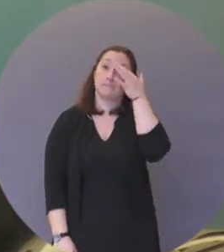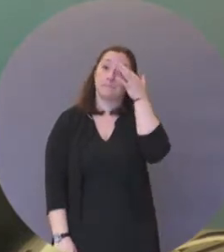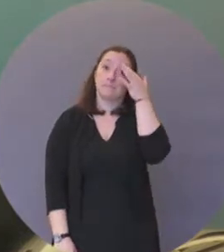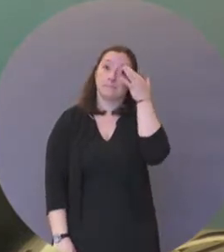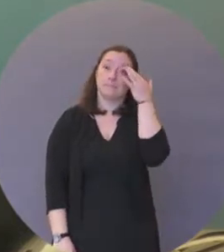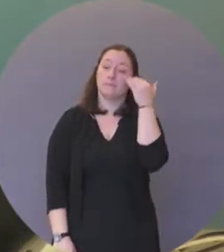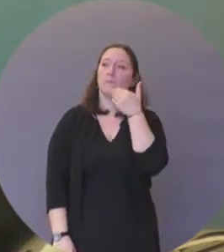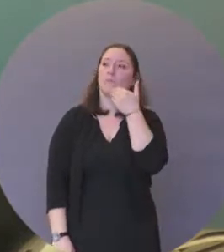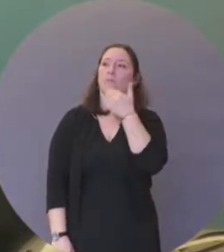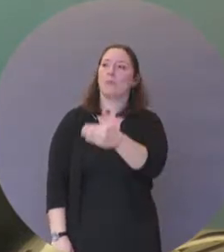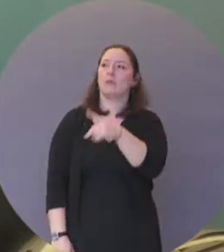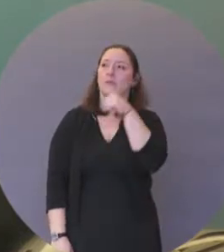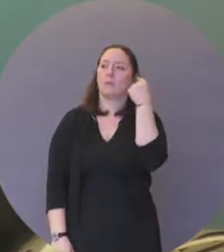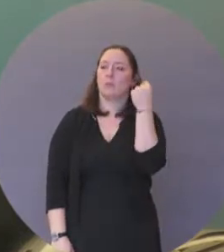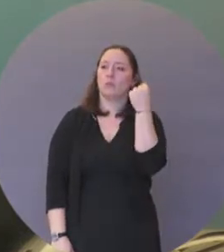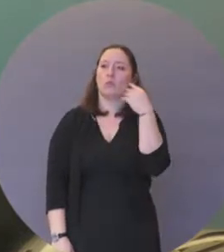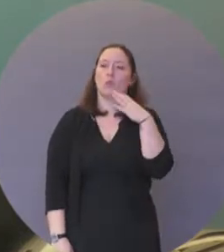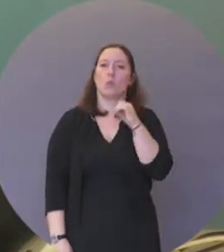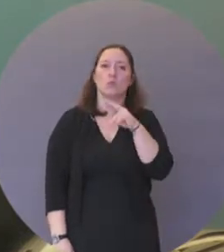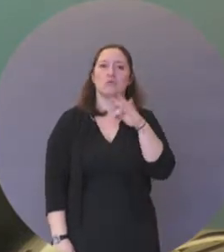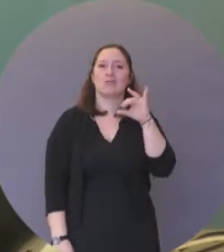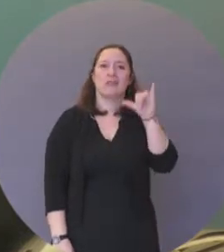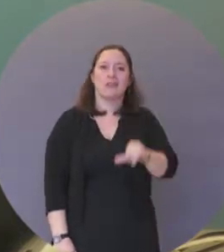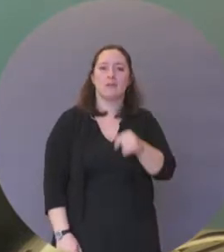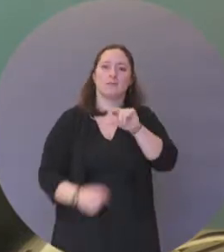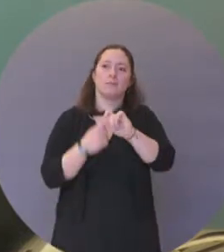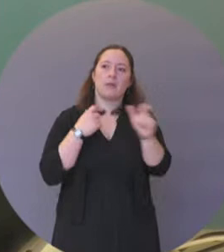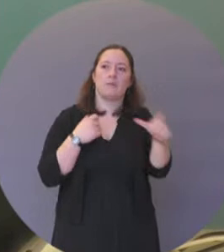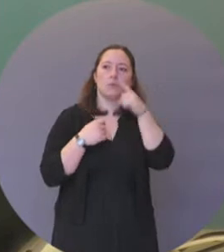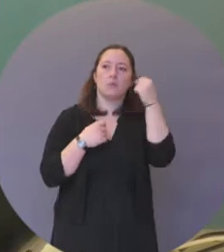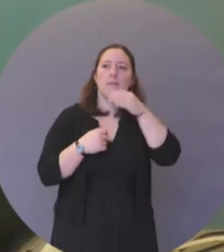merci Monsieur goûter monsieur monsieur